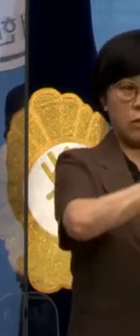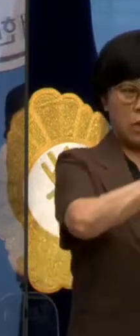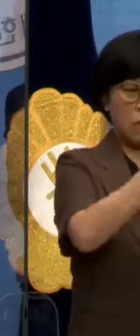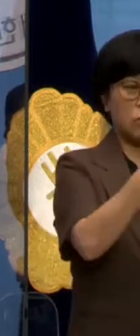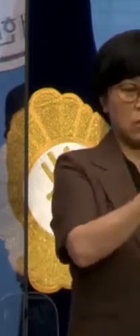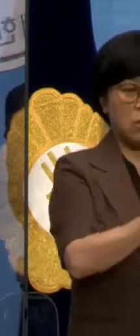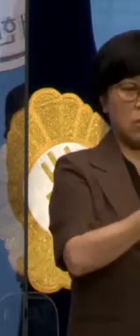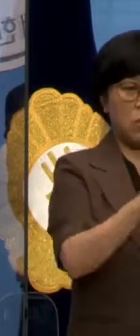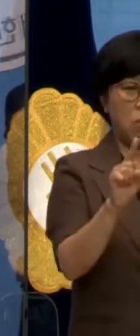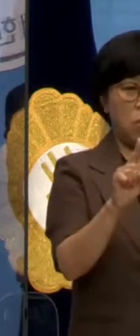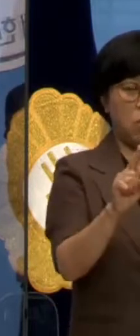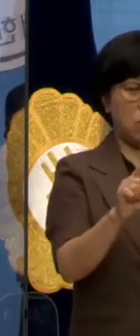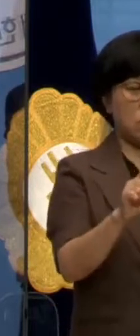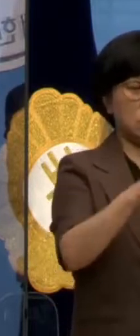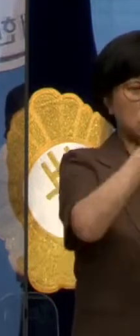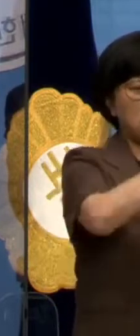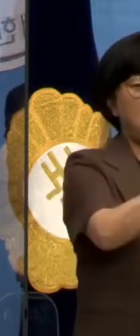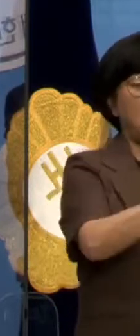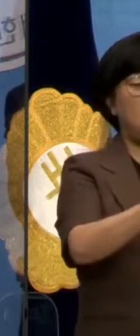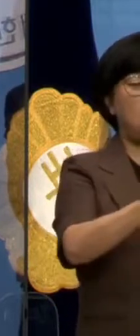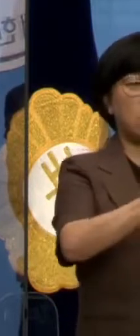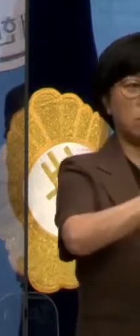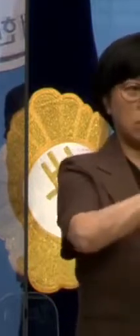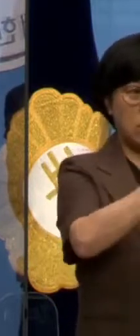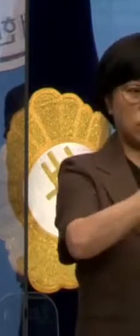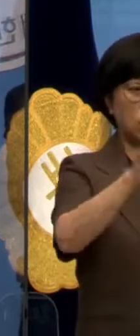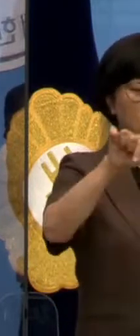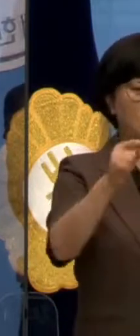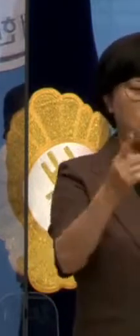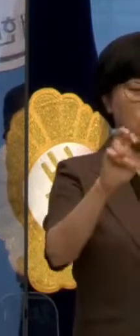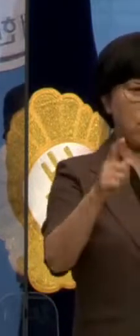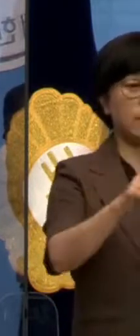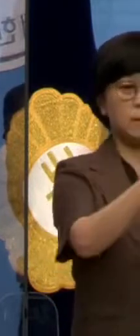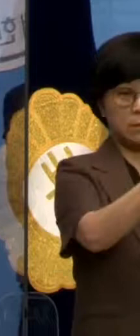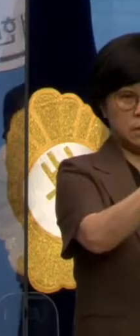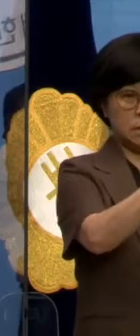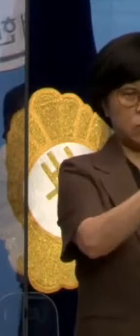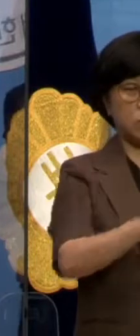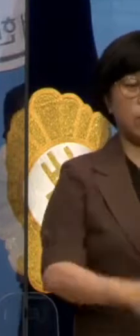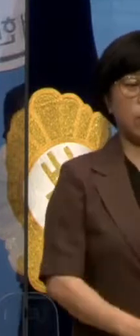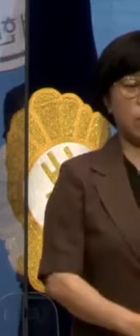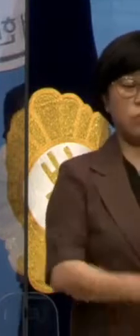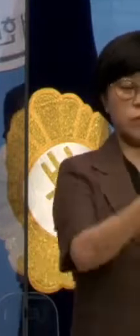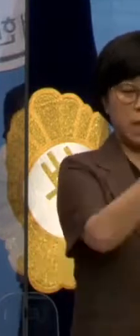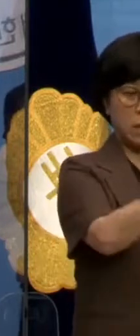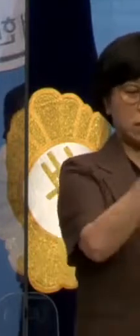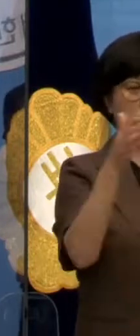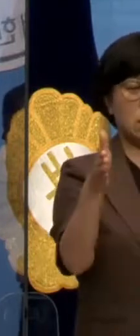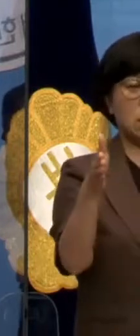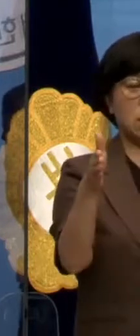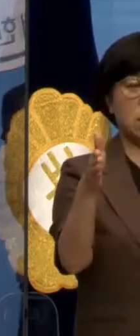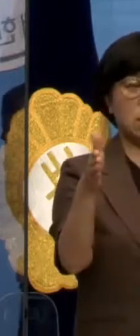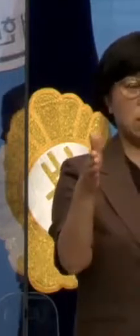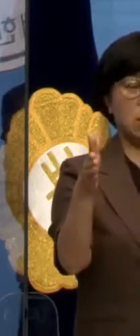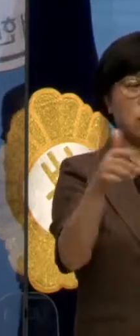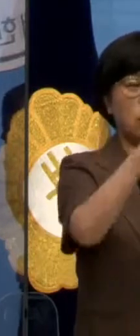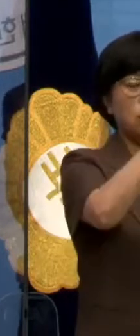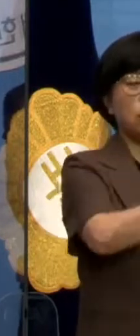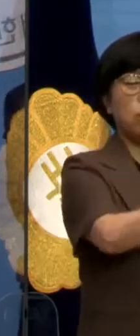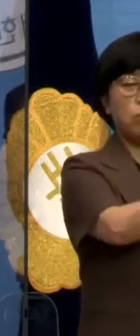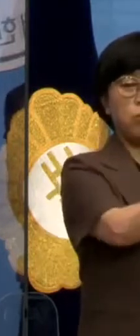대구의 경우 서대구역에서 고모역까지 약 11km, 부산의 경우